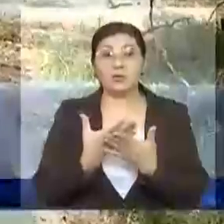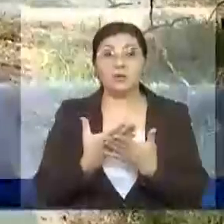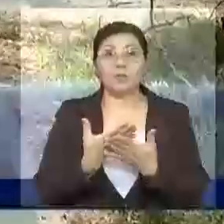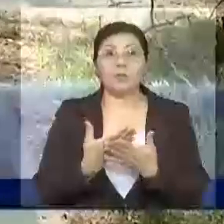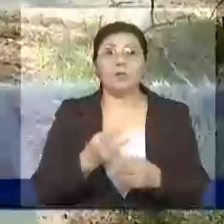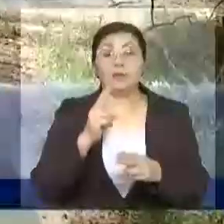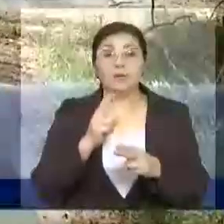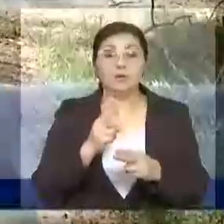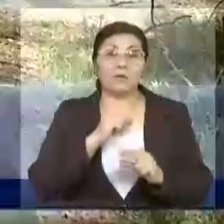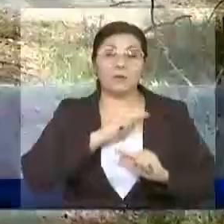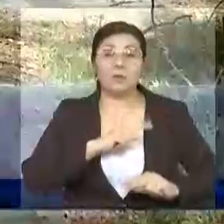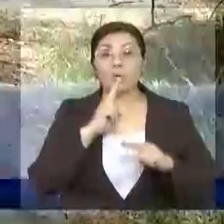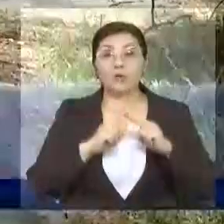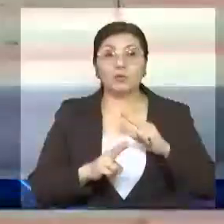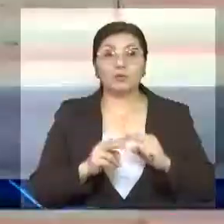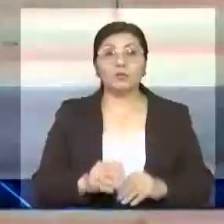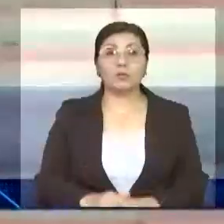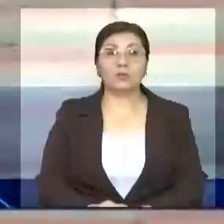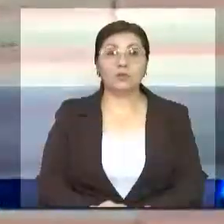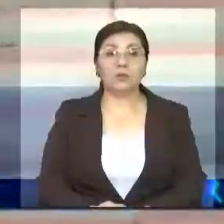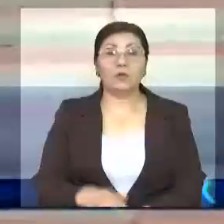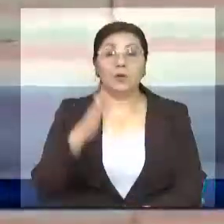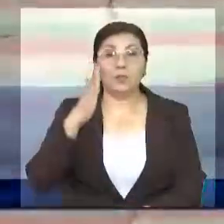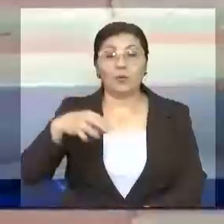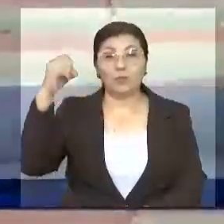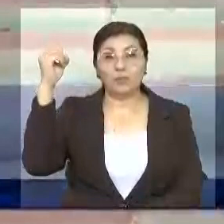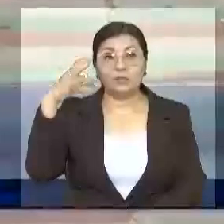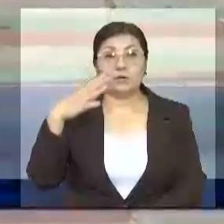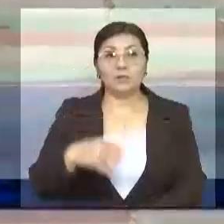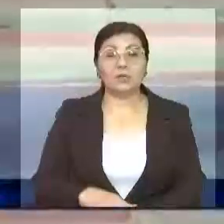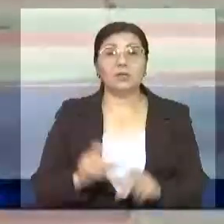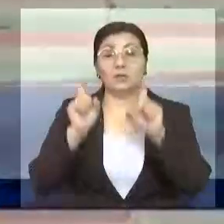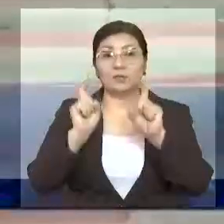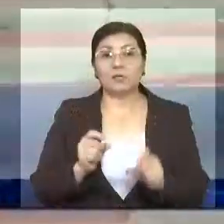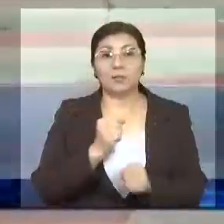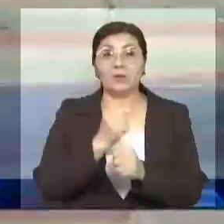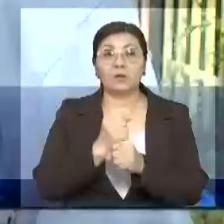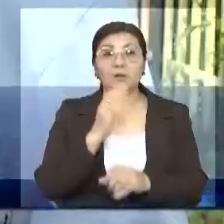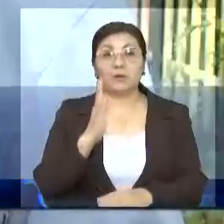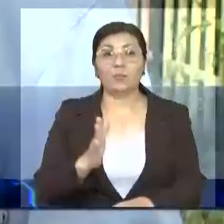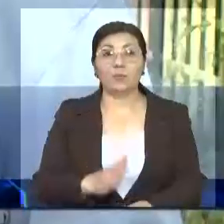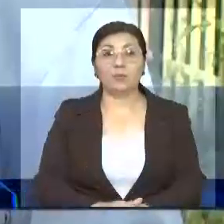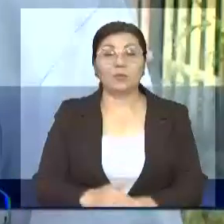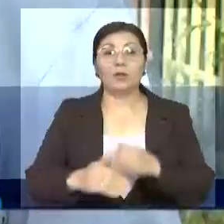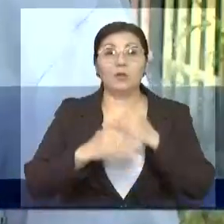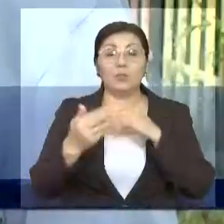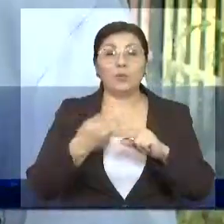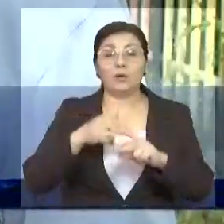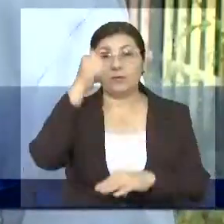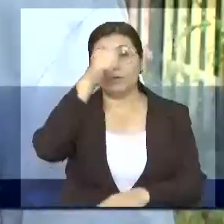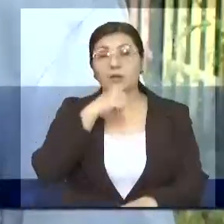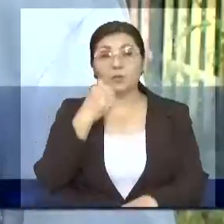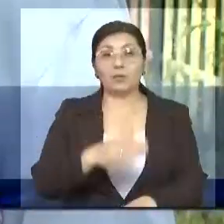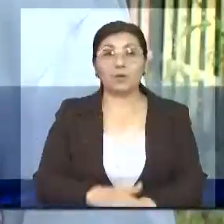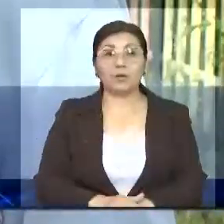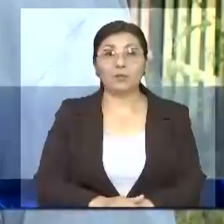закончено будет ещ светильники и эти скамейки по уже в этом году прошлый год